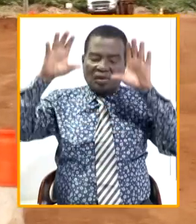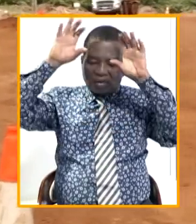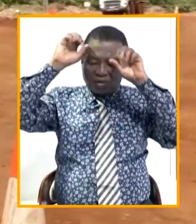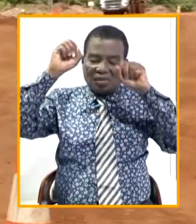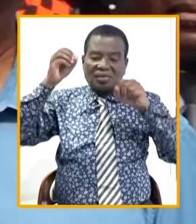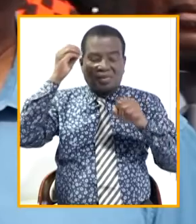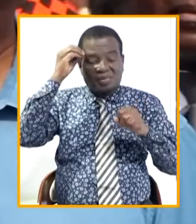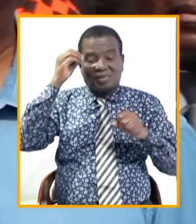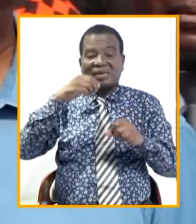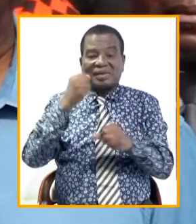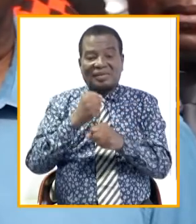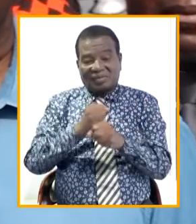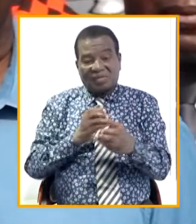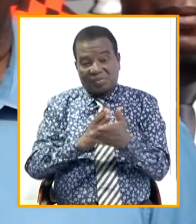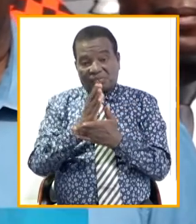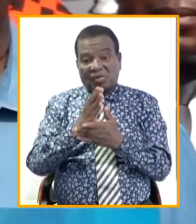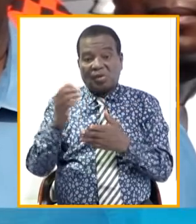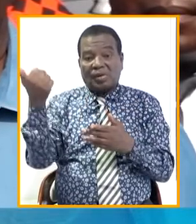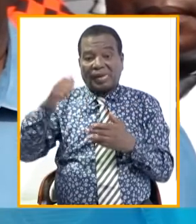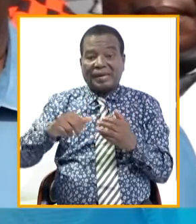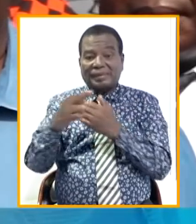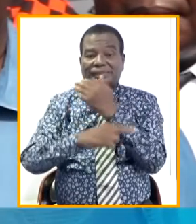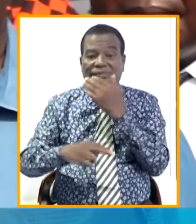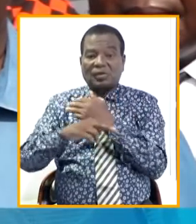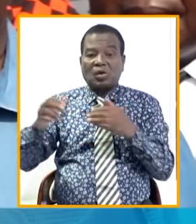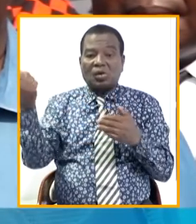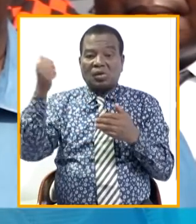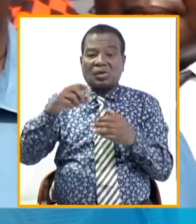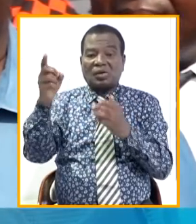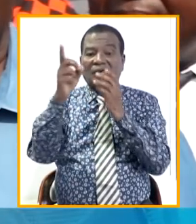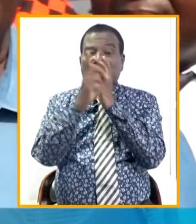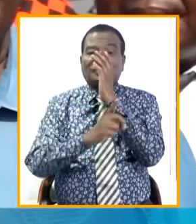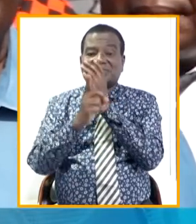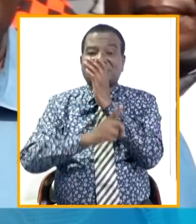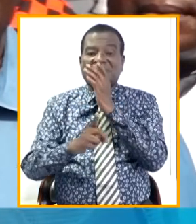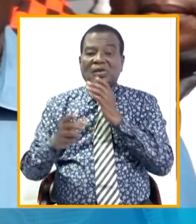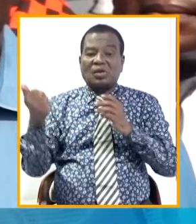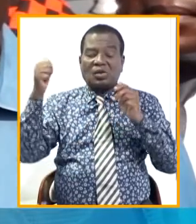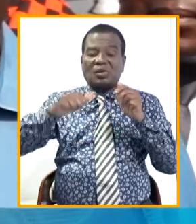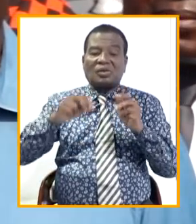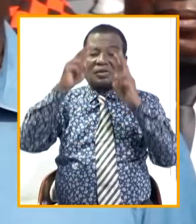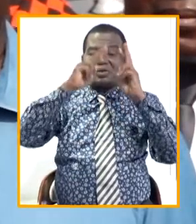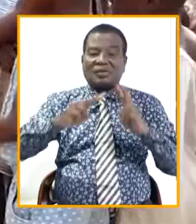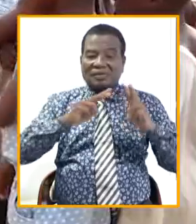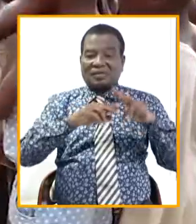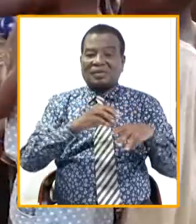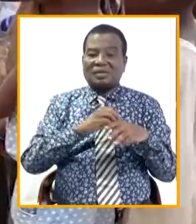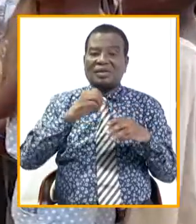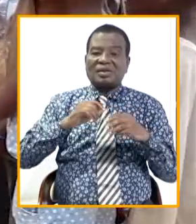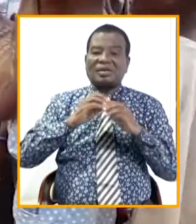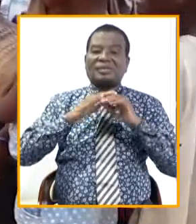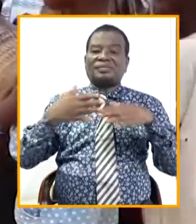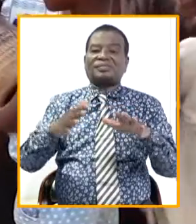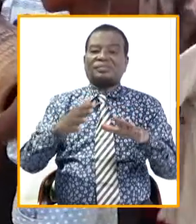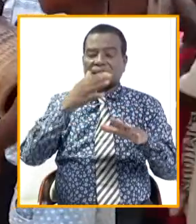est à la tâche et aucune région, aucun département, aucun village ne sera laissé pour compte. Démarré